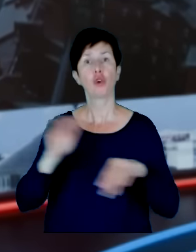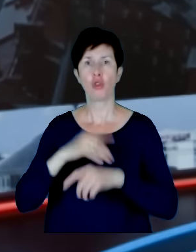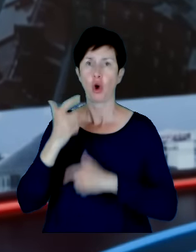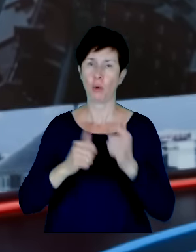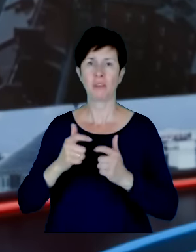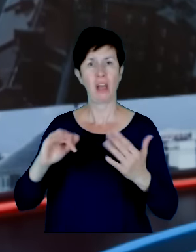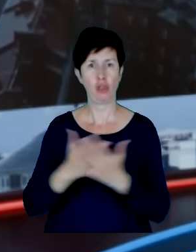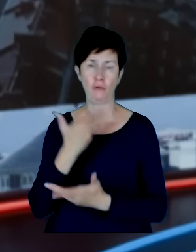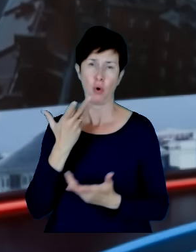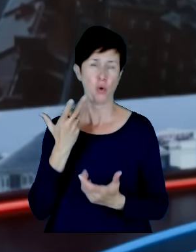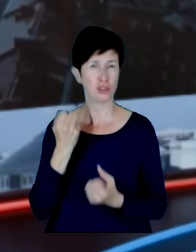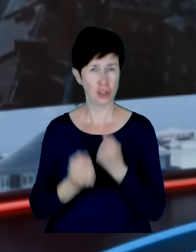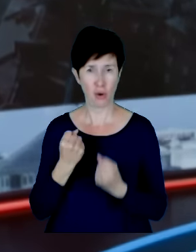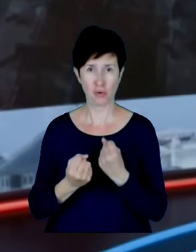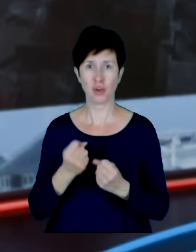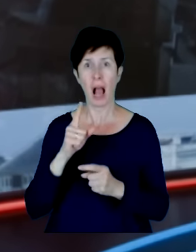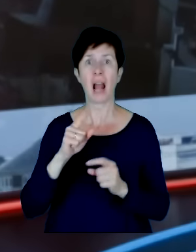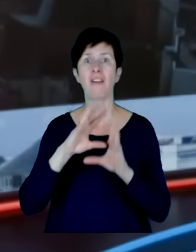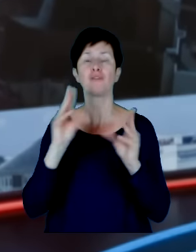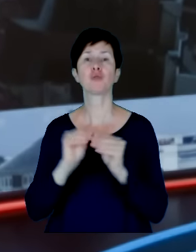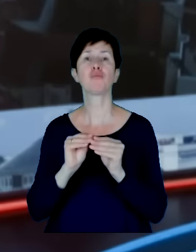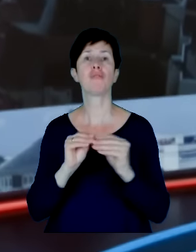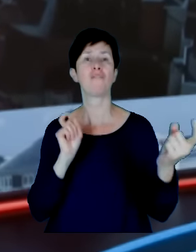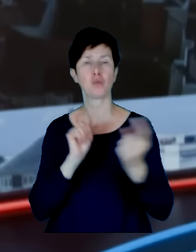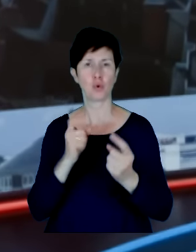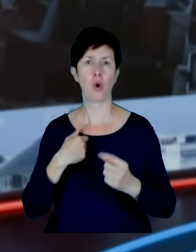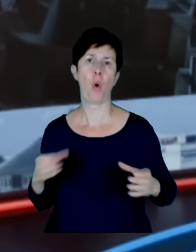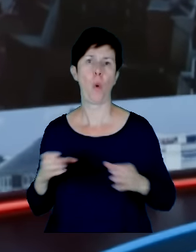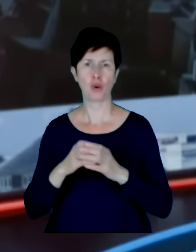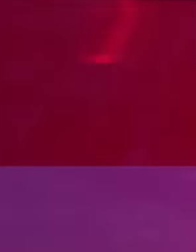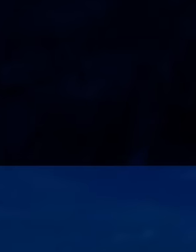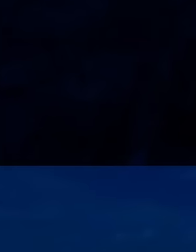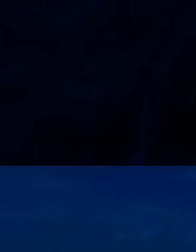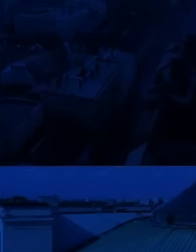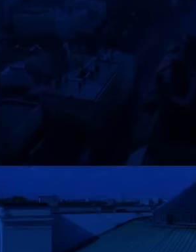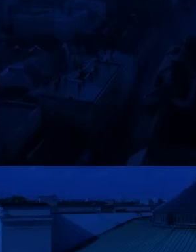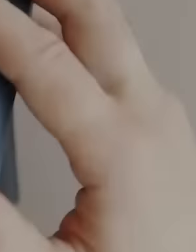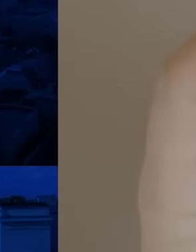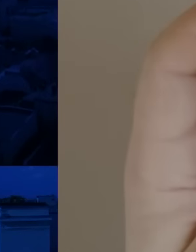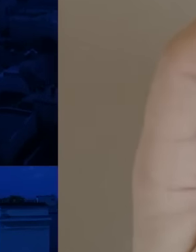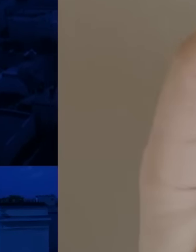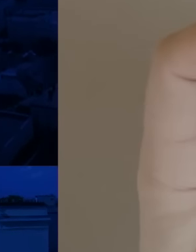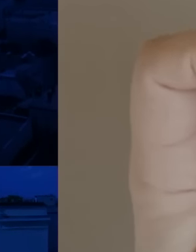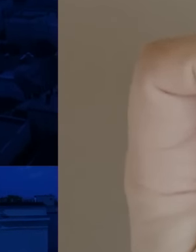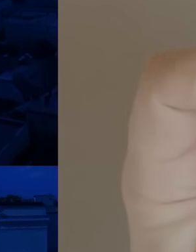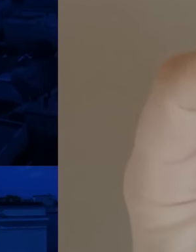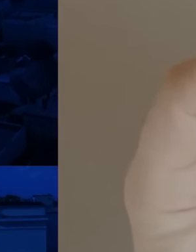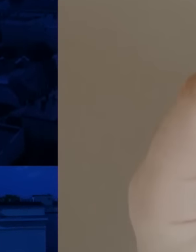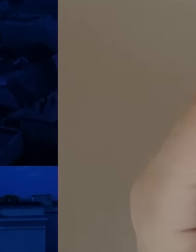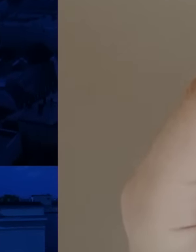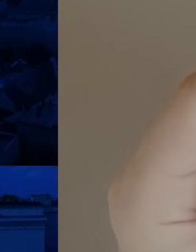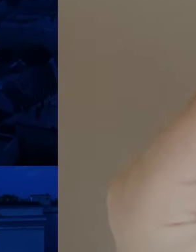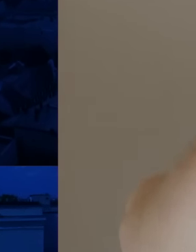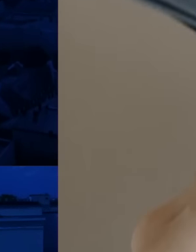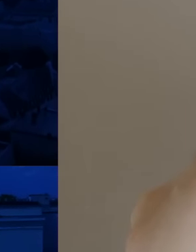wspólnego wroga to akurat potrafimy się zjednoczyć ekspres Republiki Rafał Patyra zaczynamy Znowu rośnie inflacja w